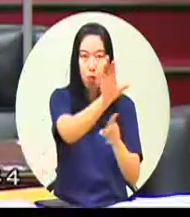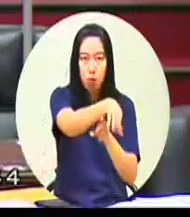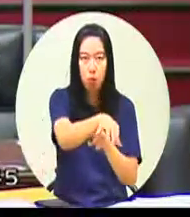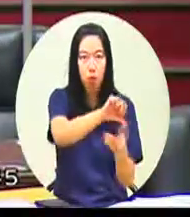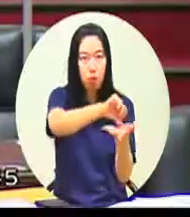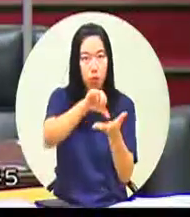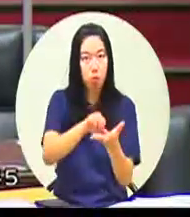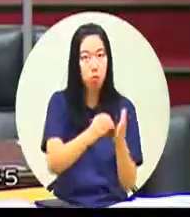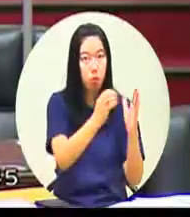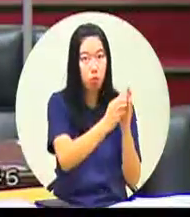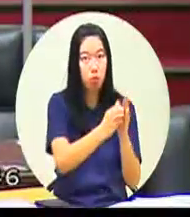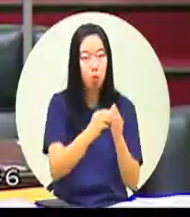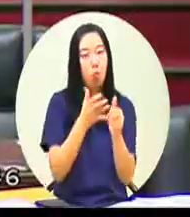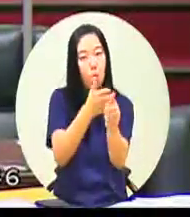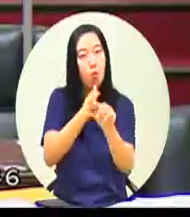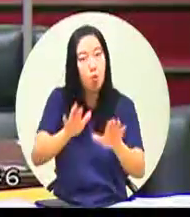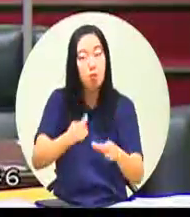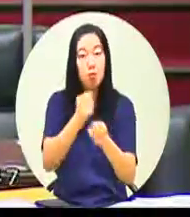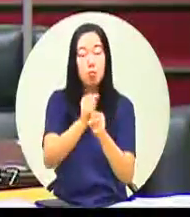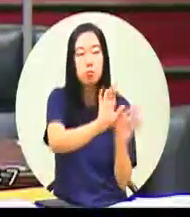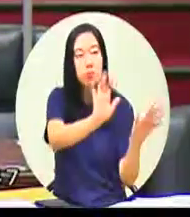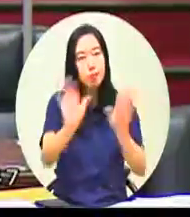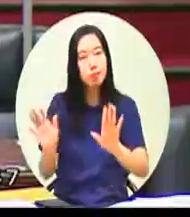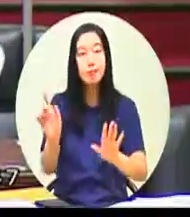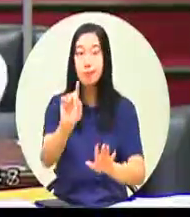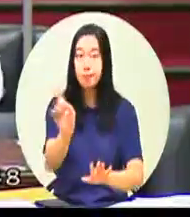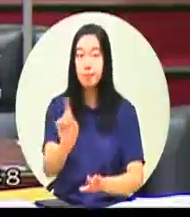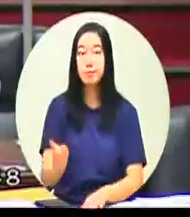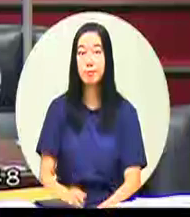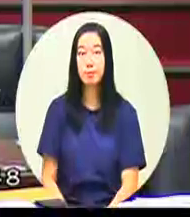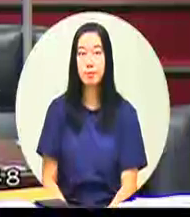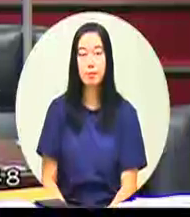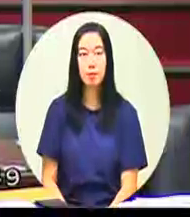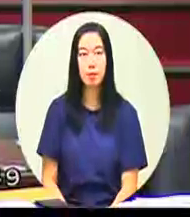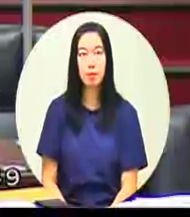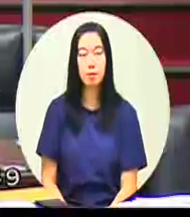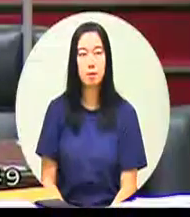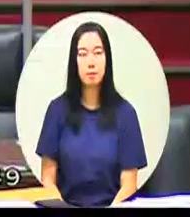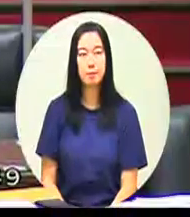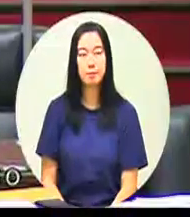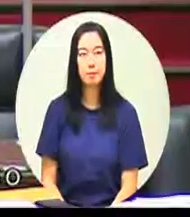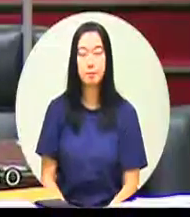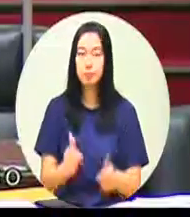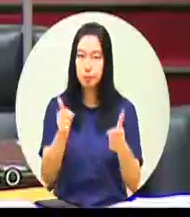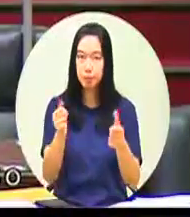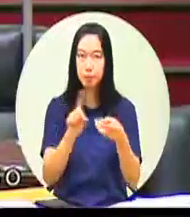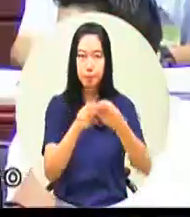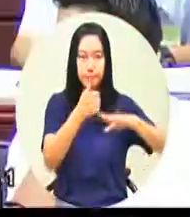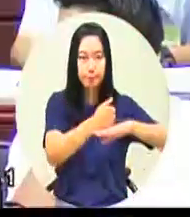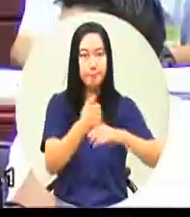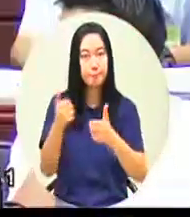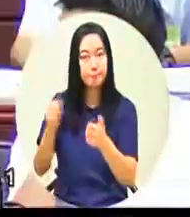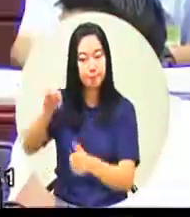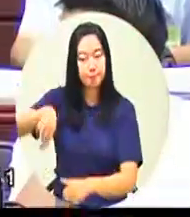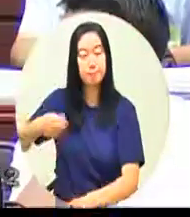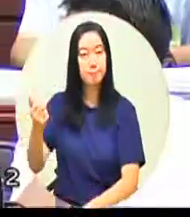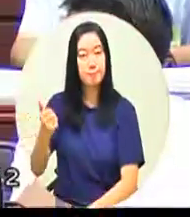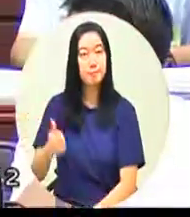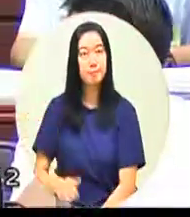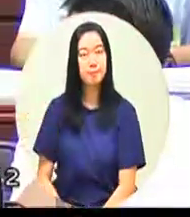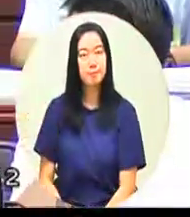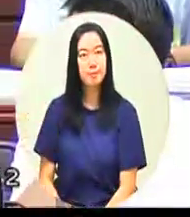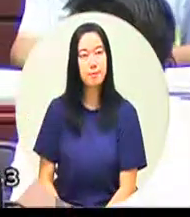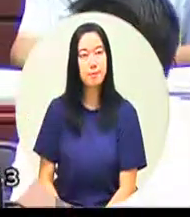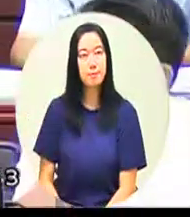如何？请蔡局长答复一下。 局长答复。 好，谢谢主席，谢谢刘员。我